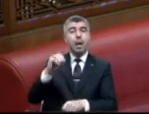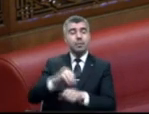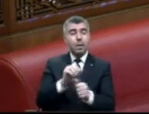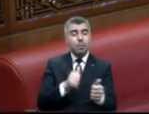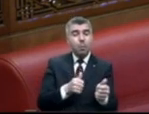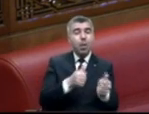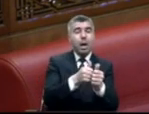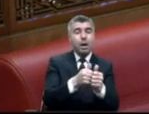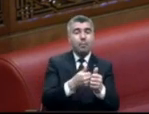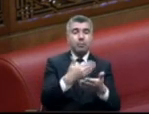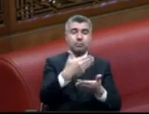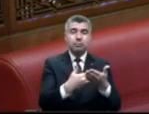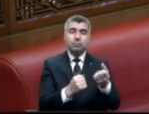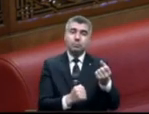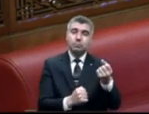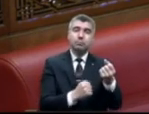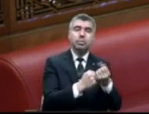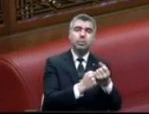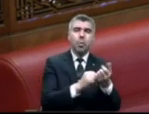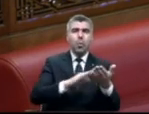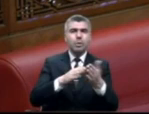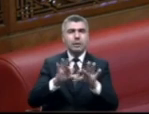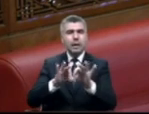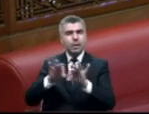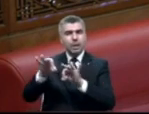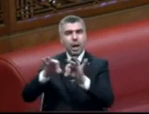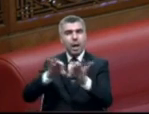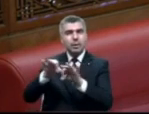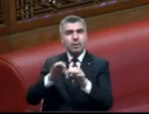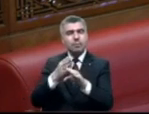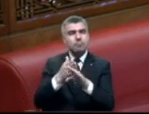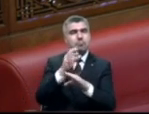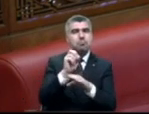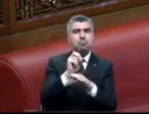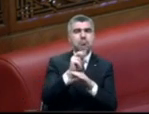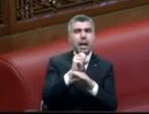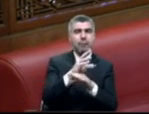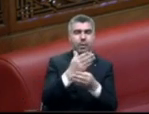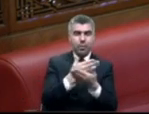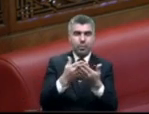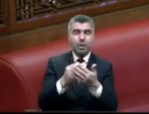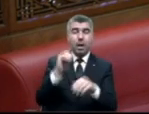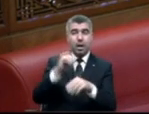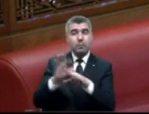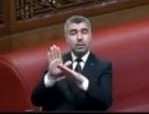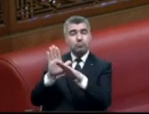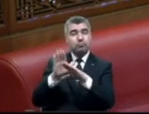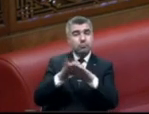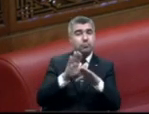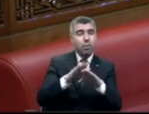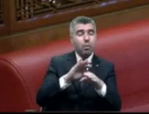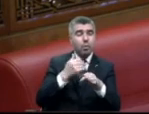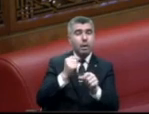الإدارية للمرشحين ومساعدتهم في القيام بكل الإجراءات اللازمة للهجرة، وتنشيط ورشات إخبارية